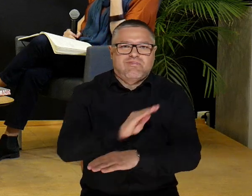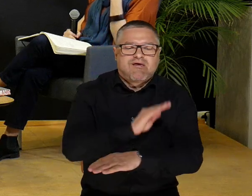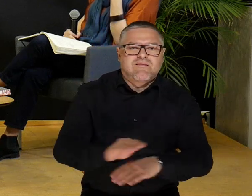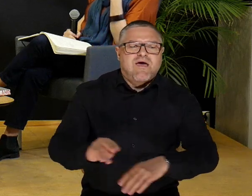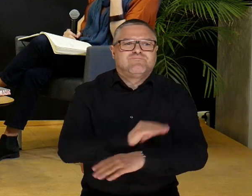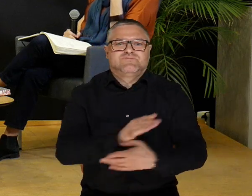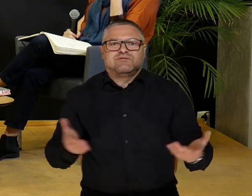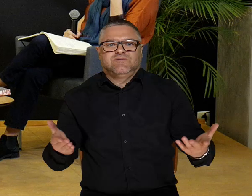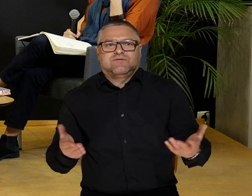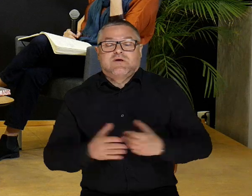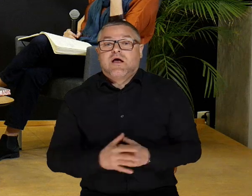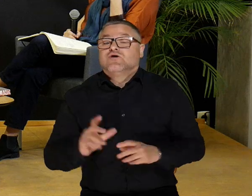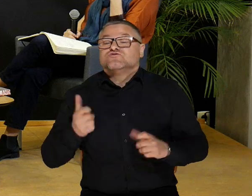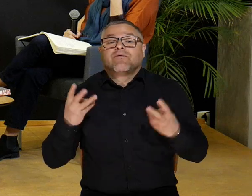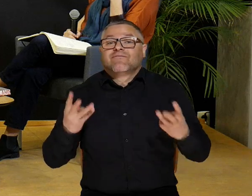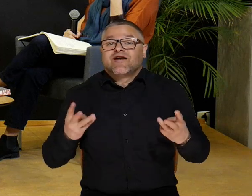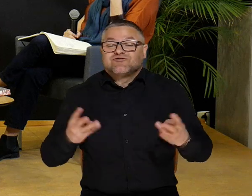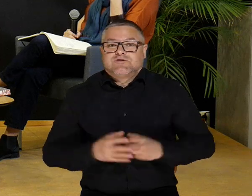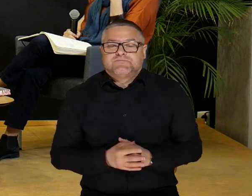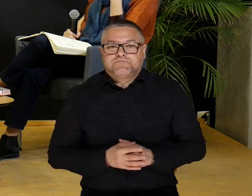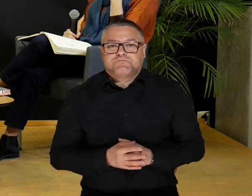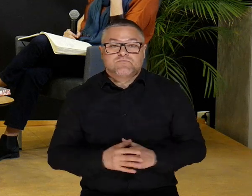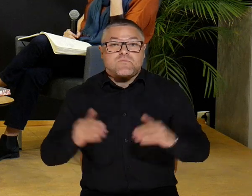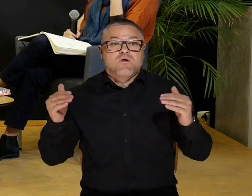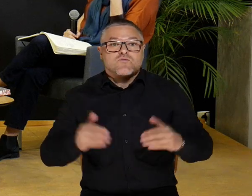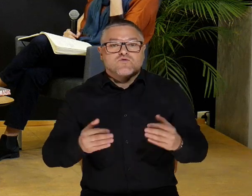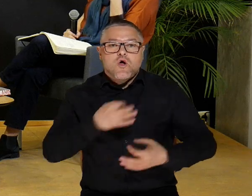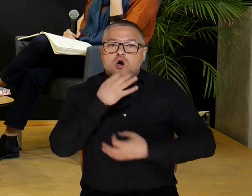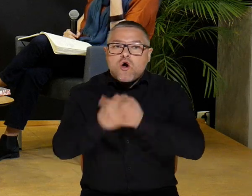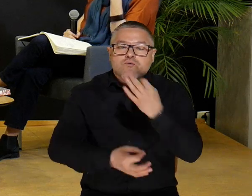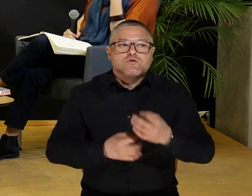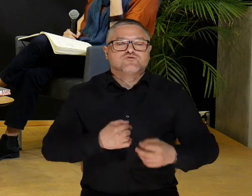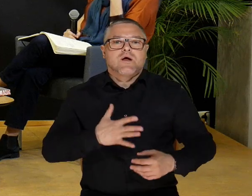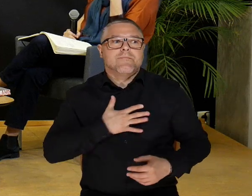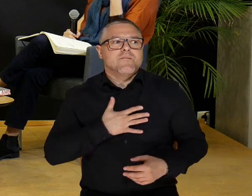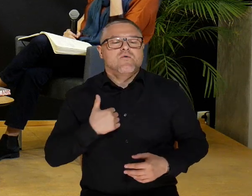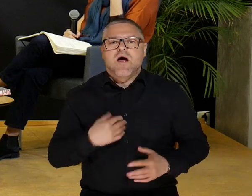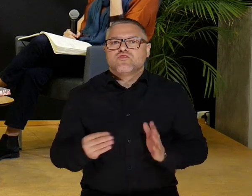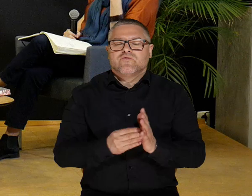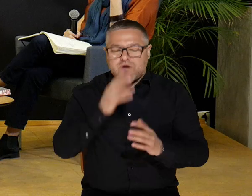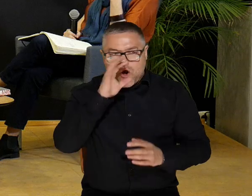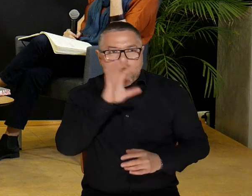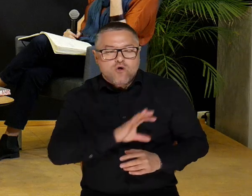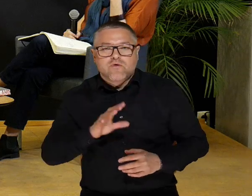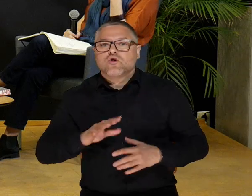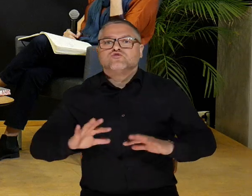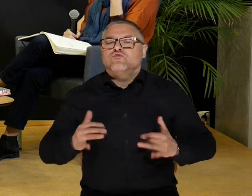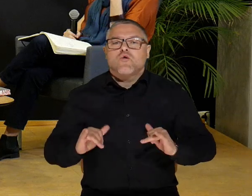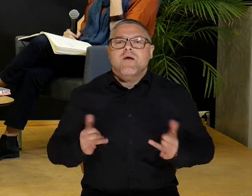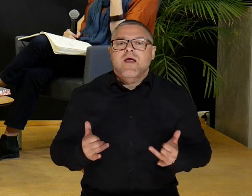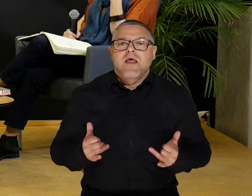dostępność wsparcia psychologicznego, ale co najważniejsze, możliwość mówienia o tym, czego się doświadczyło, w sposób,